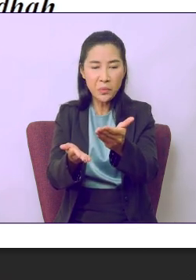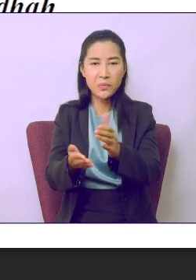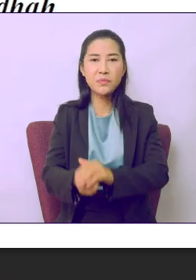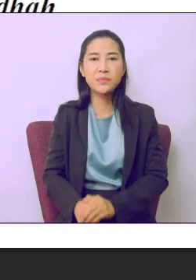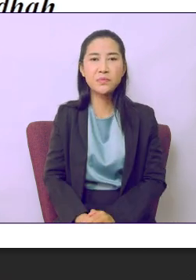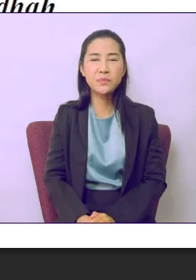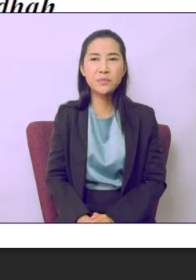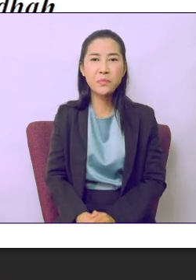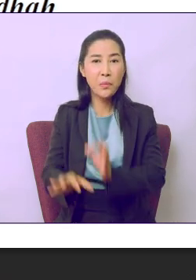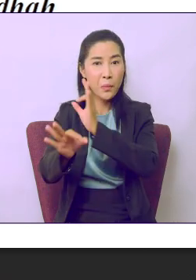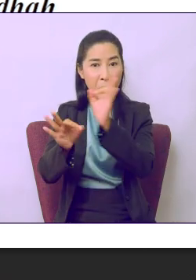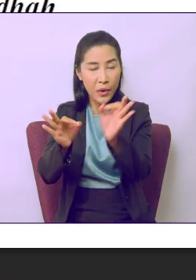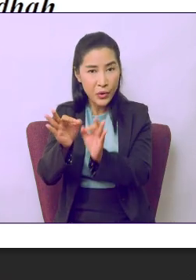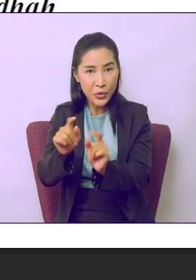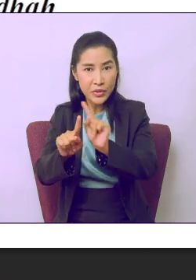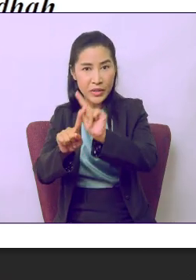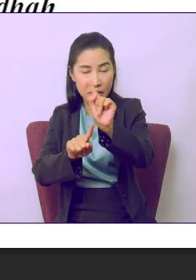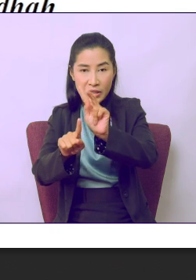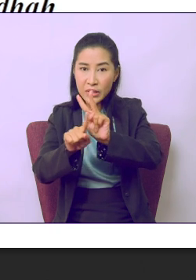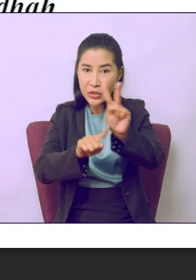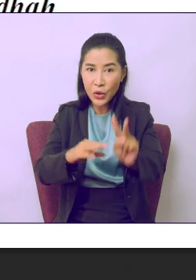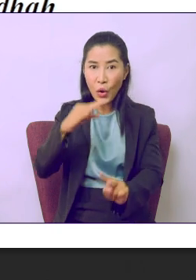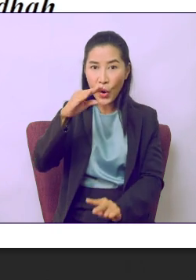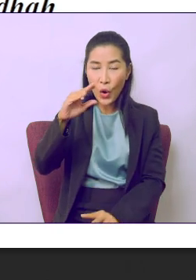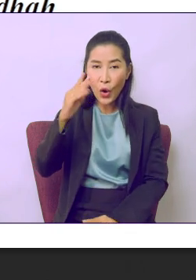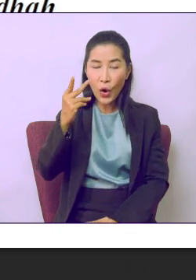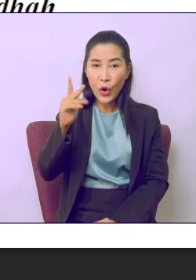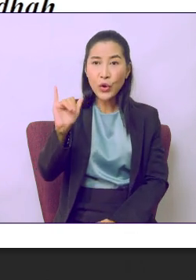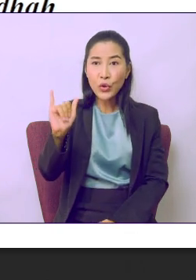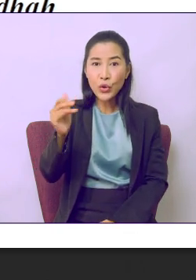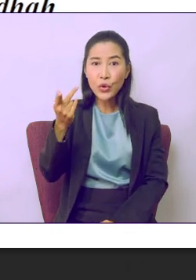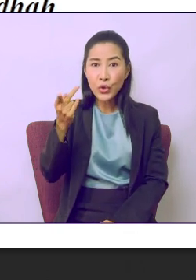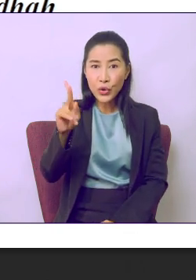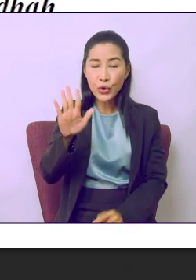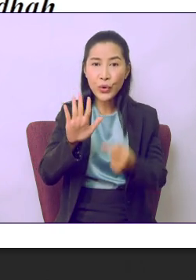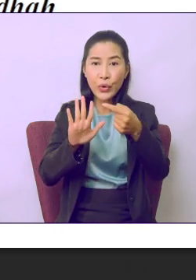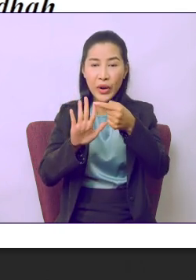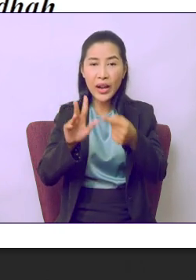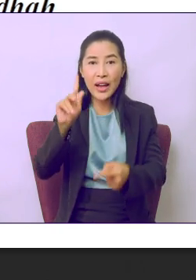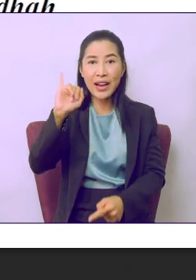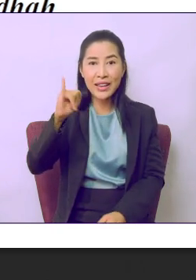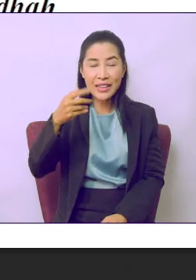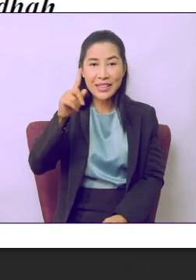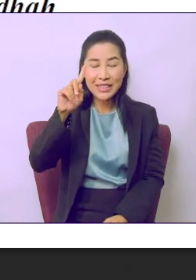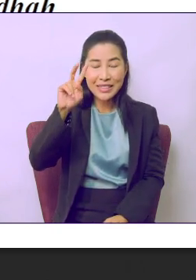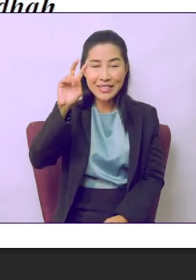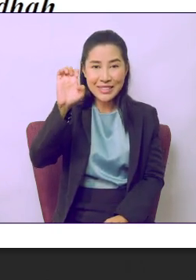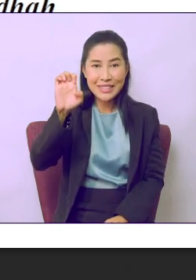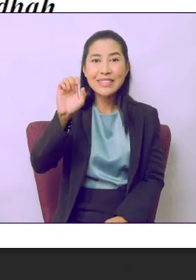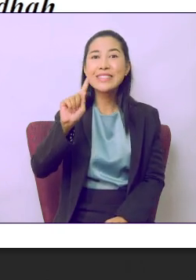เนาะนะครับอ่าประโยคที่ว่าโยคะจิตตวิริตนิโรธะธัมมันติ